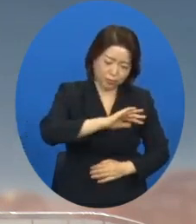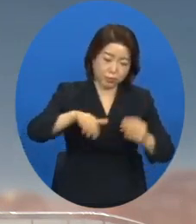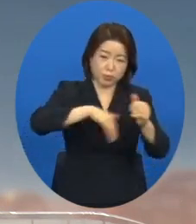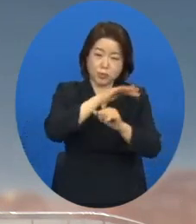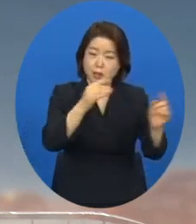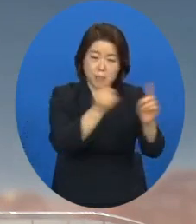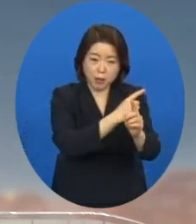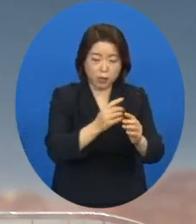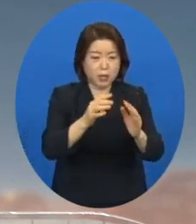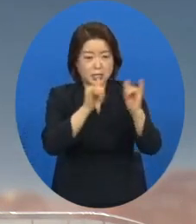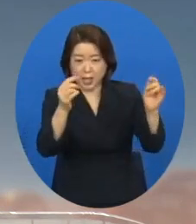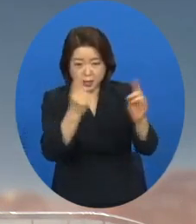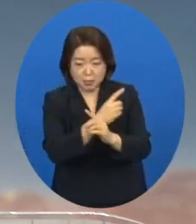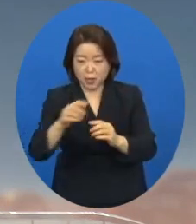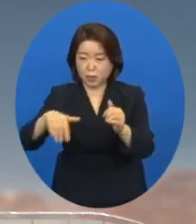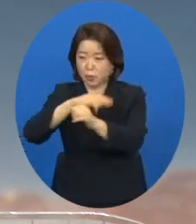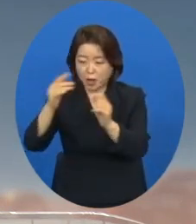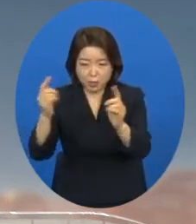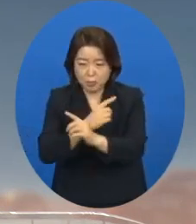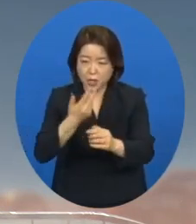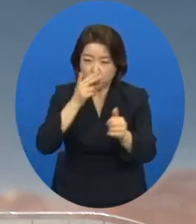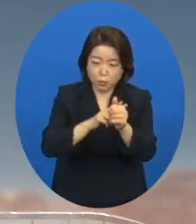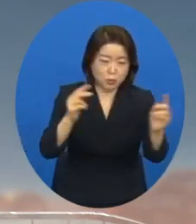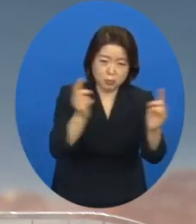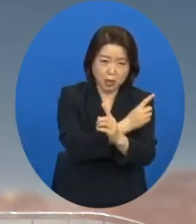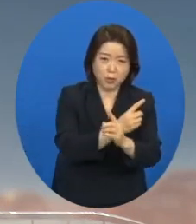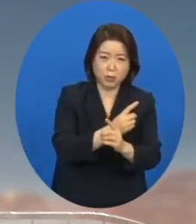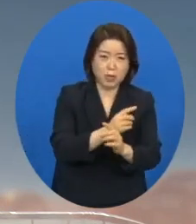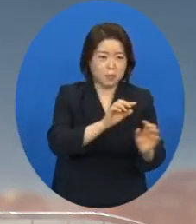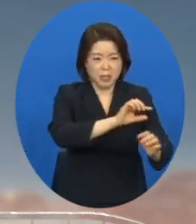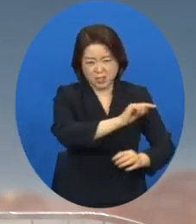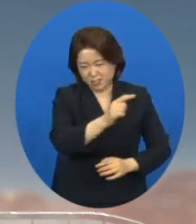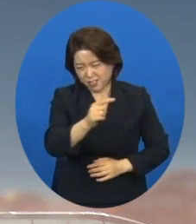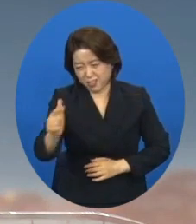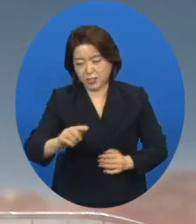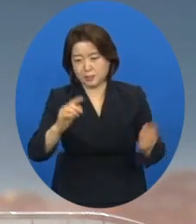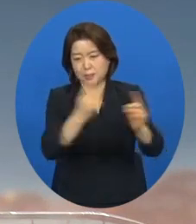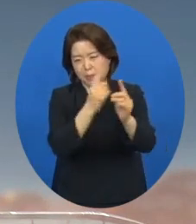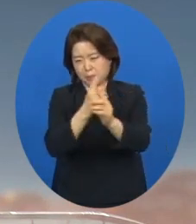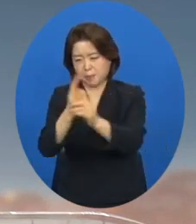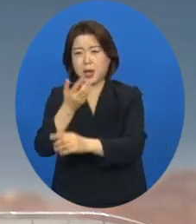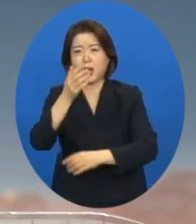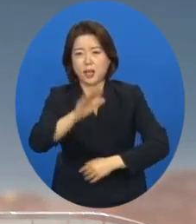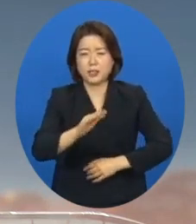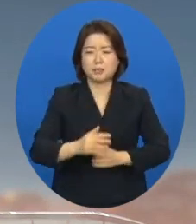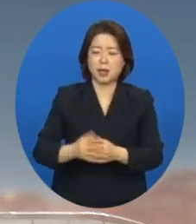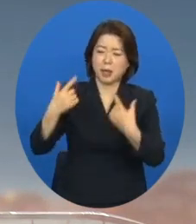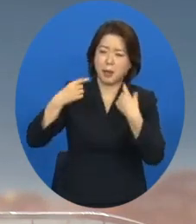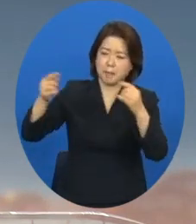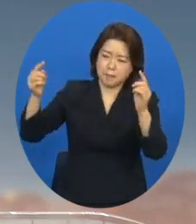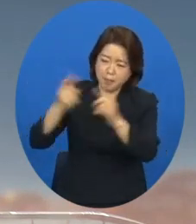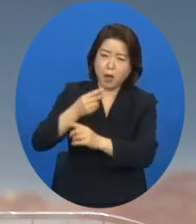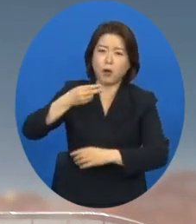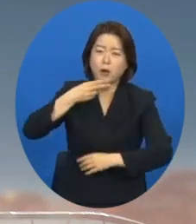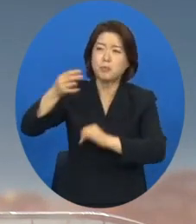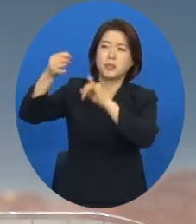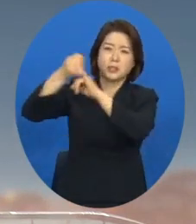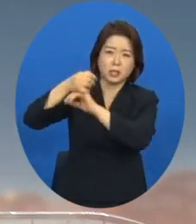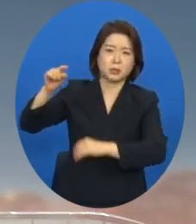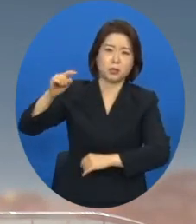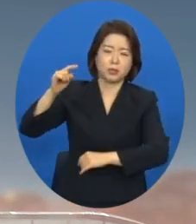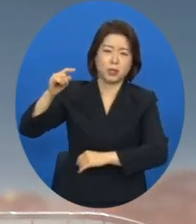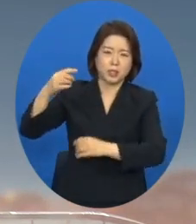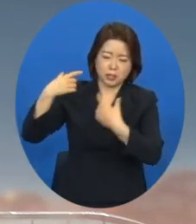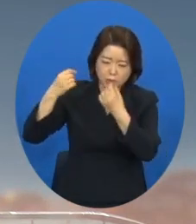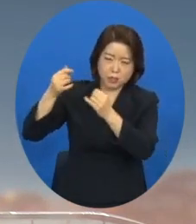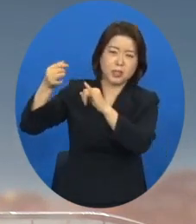사람이 바뀌고 환경이 바뀌고 도전이 바뀌고 모든 것은 바뀌지만 그러나 변치 않는 하나님이 변치 않는 약속을 주셨는데